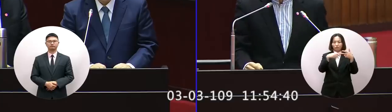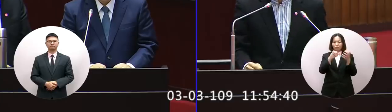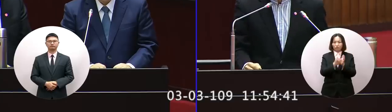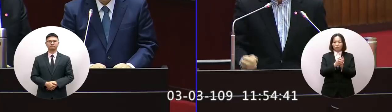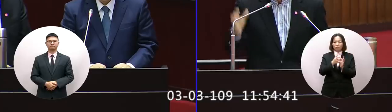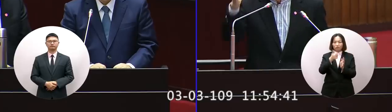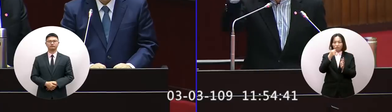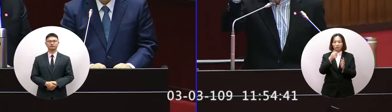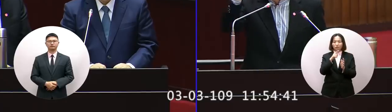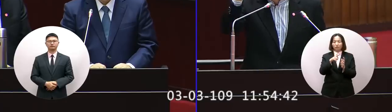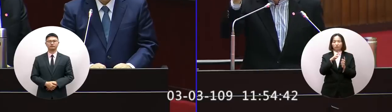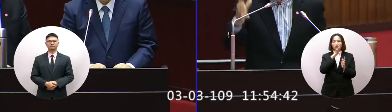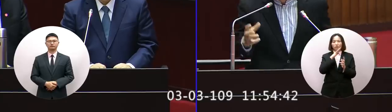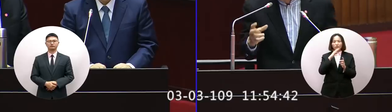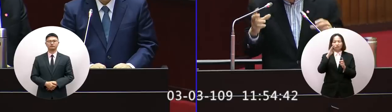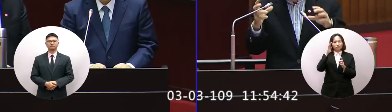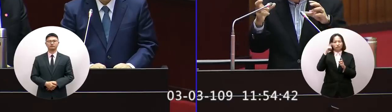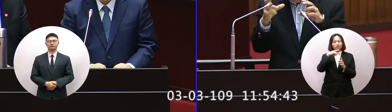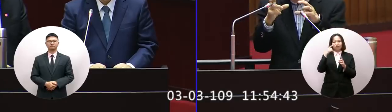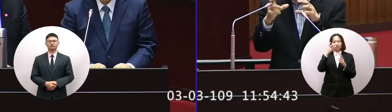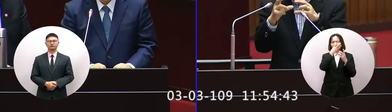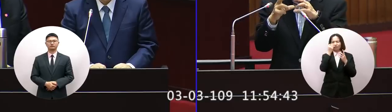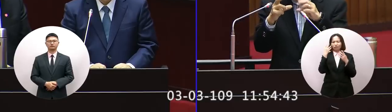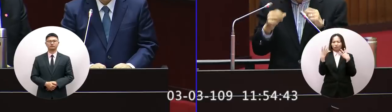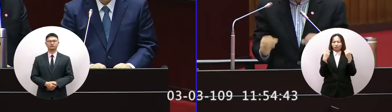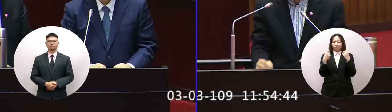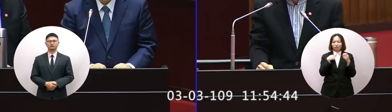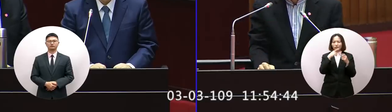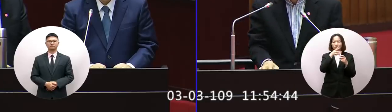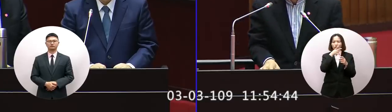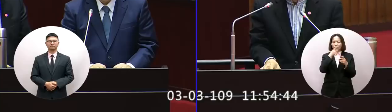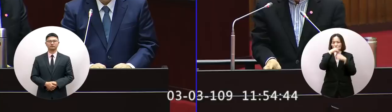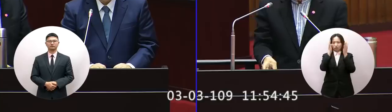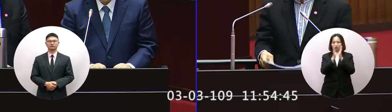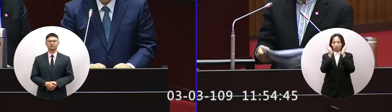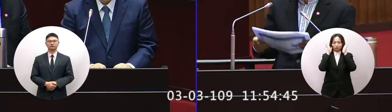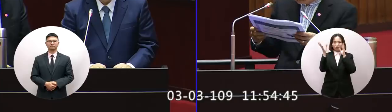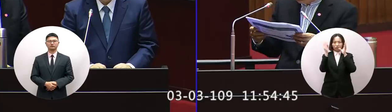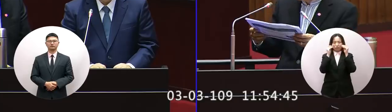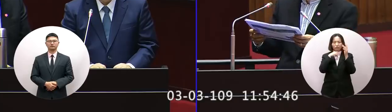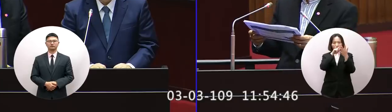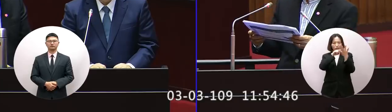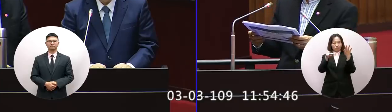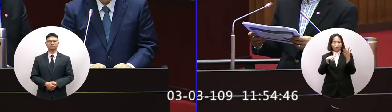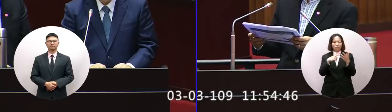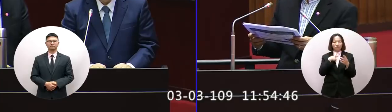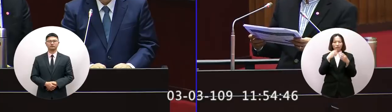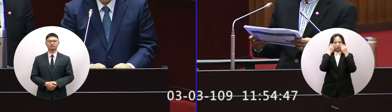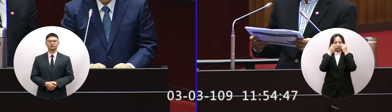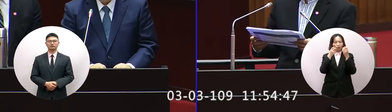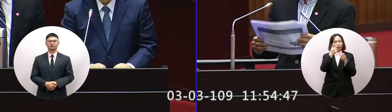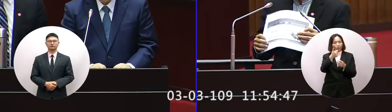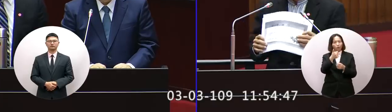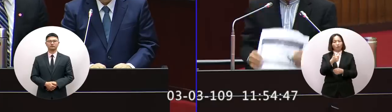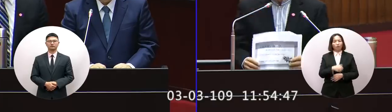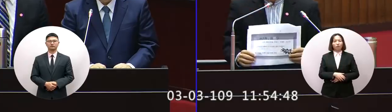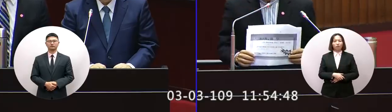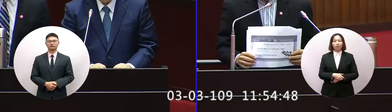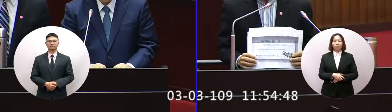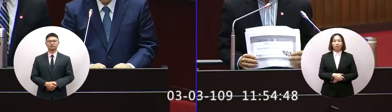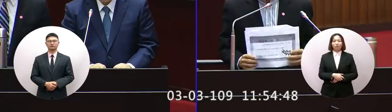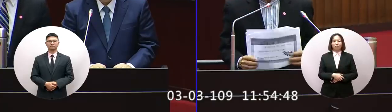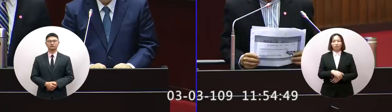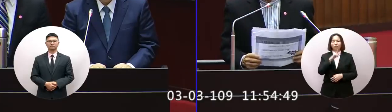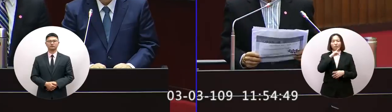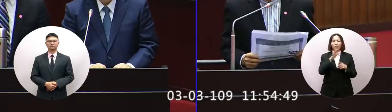雖然說他胡理胡理的但是他講的話我都很注意喔我看一看哇真讚他說喔